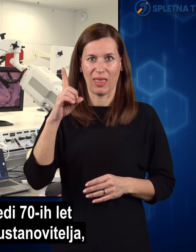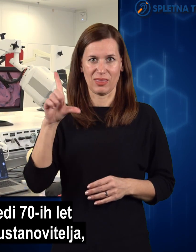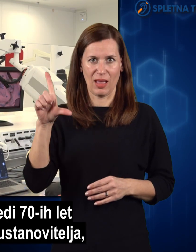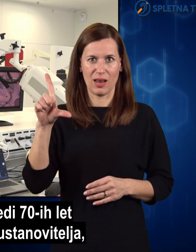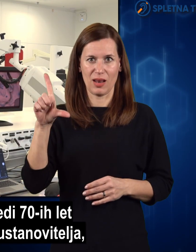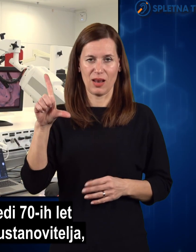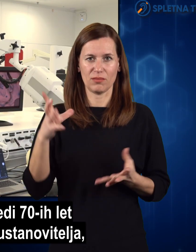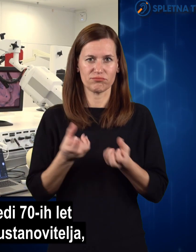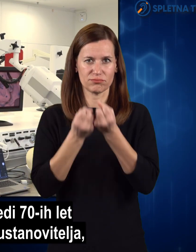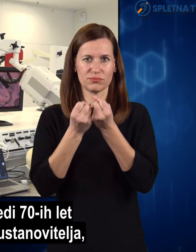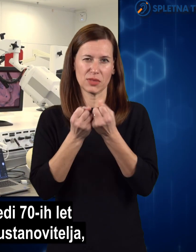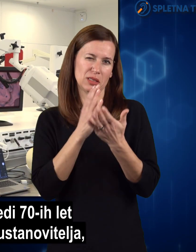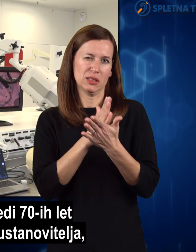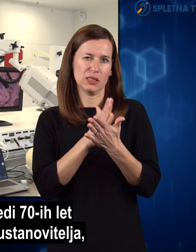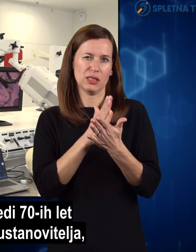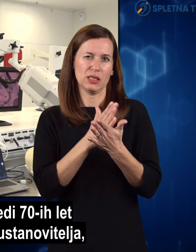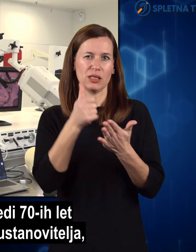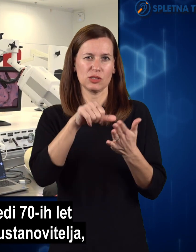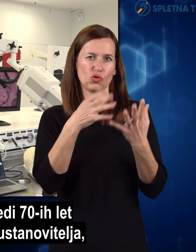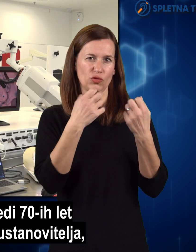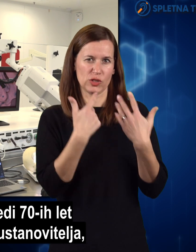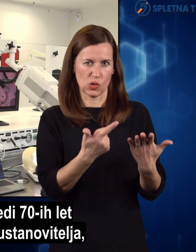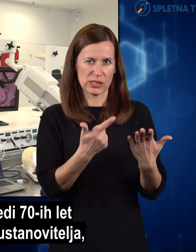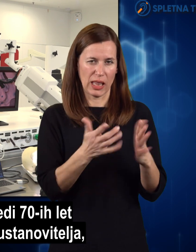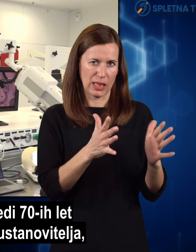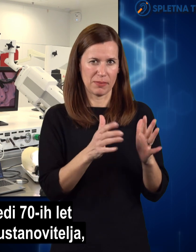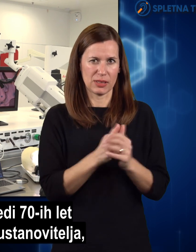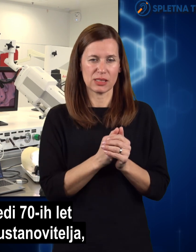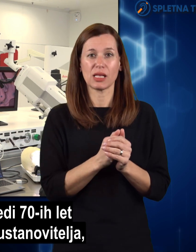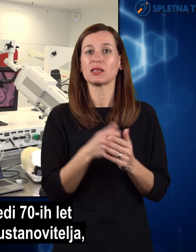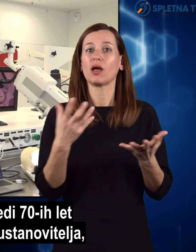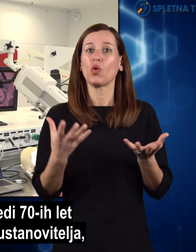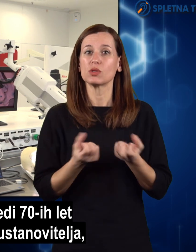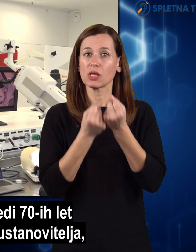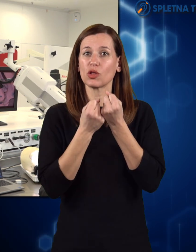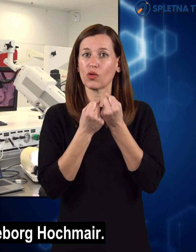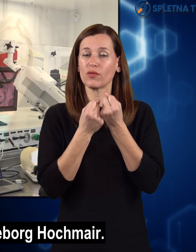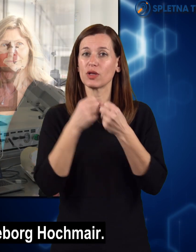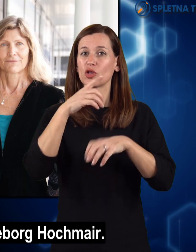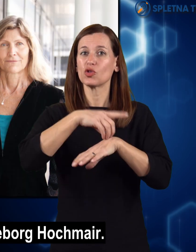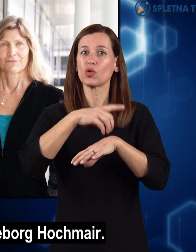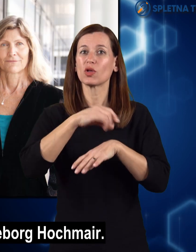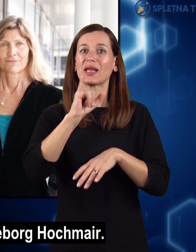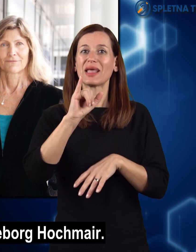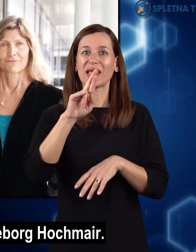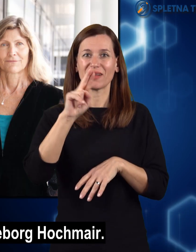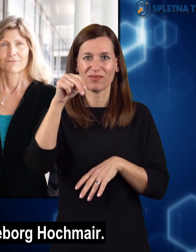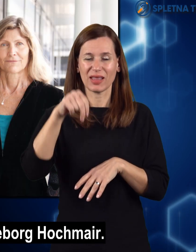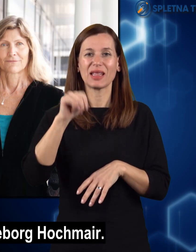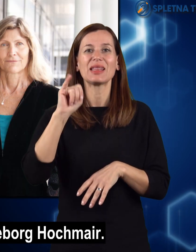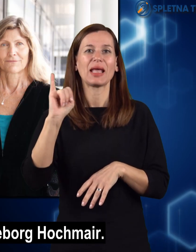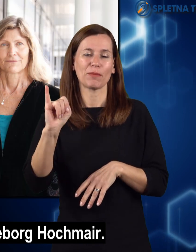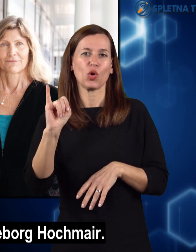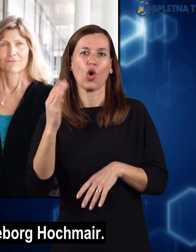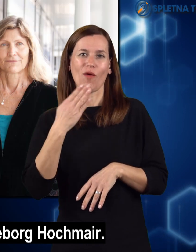Med-El was started back in the mid-70s by our founders, Dr. Erwin and